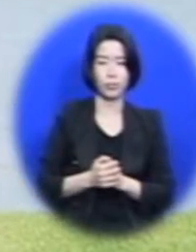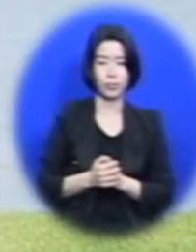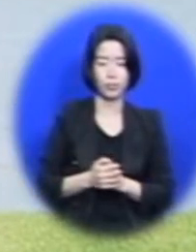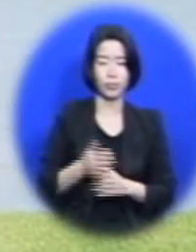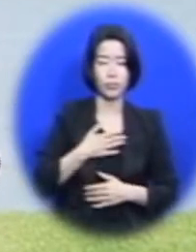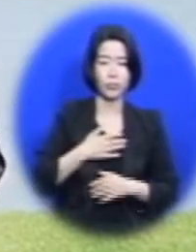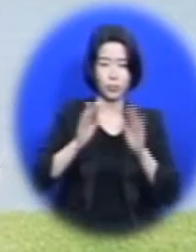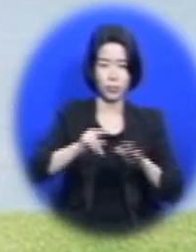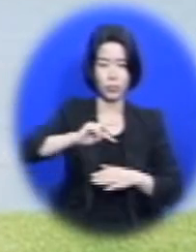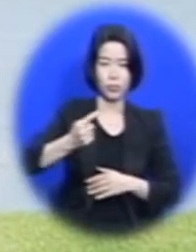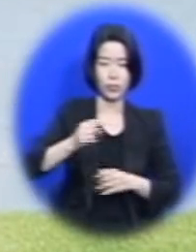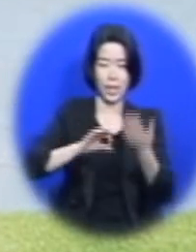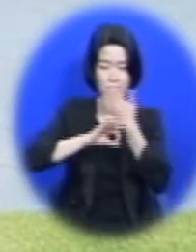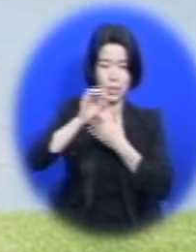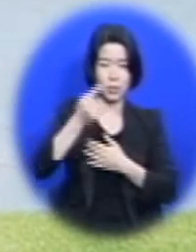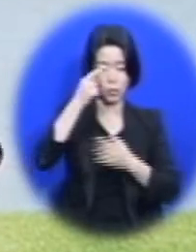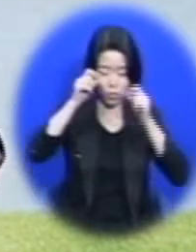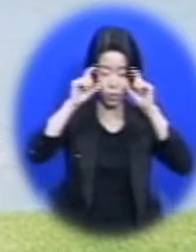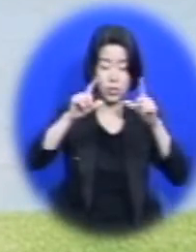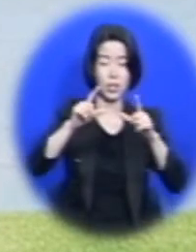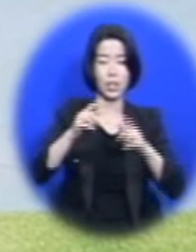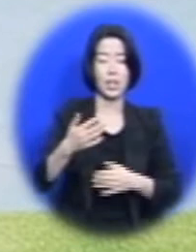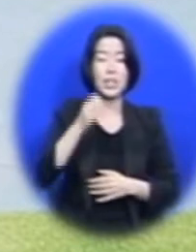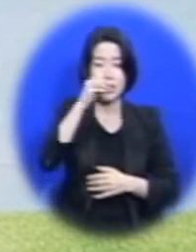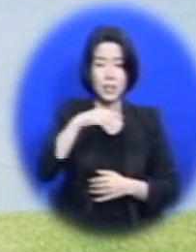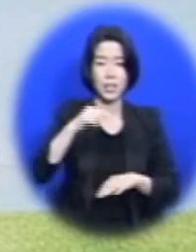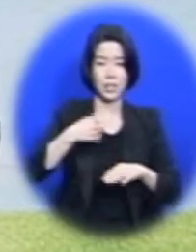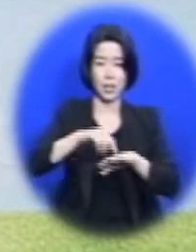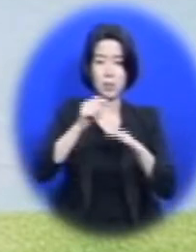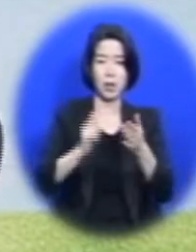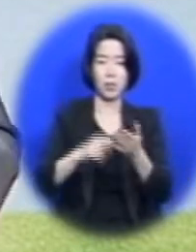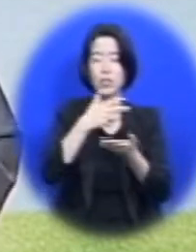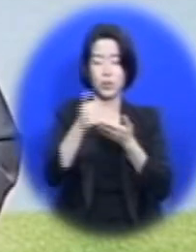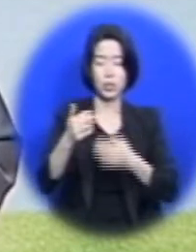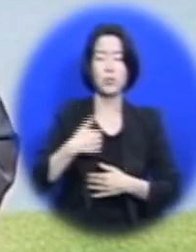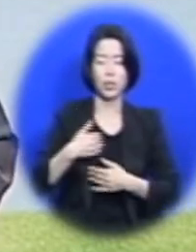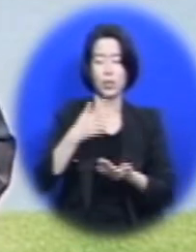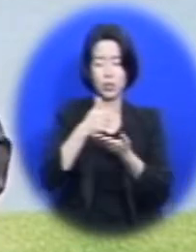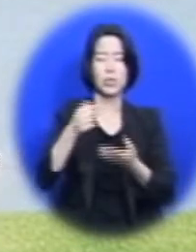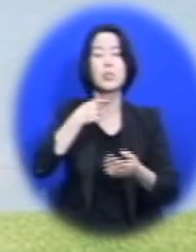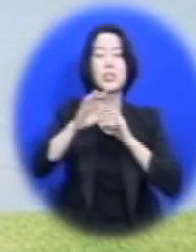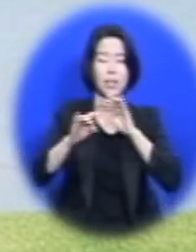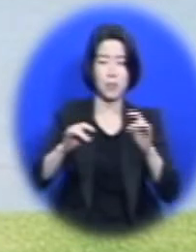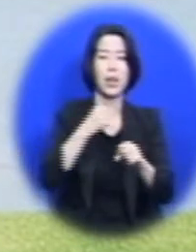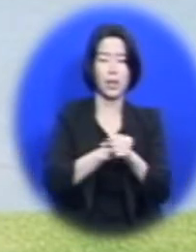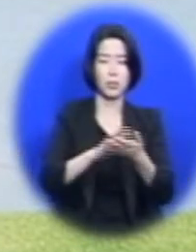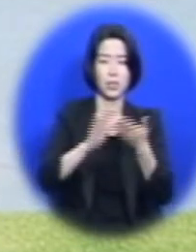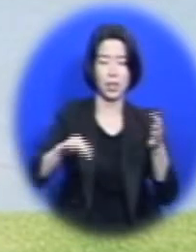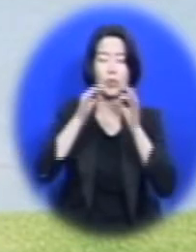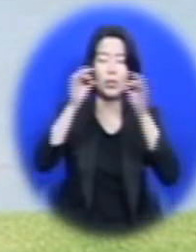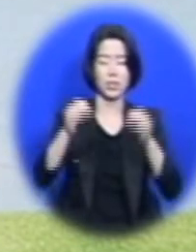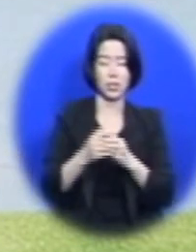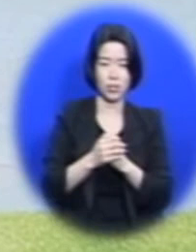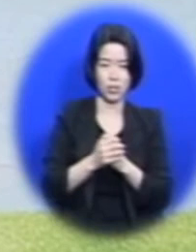저는 오늘도 아침에 눈을 뜨자마자 그냥 제 마음에 주님, 저는 주님을 갈망합니다, 그렇게 외쳤어요.